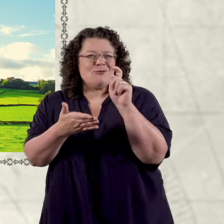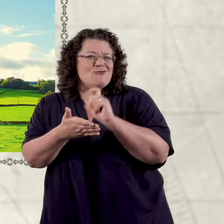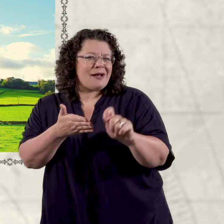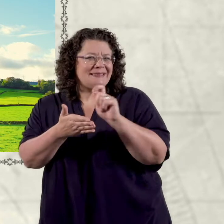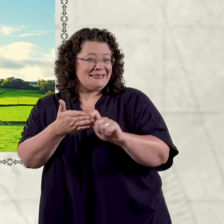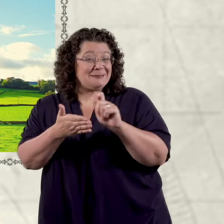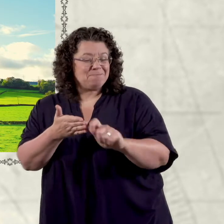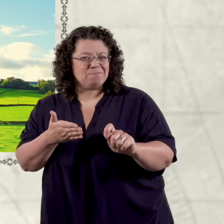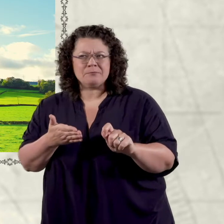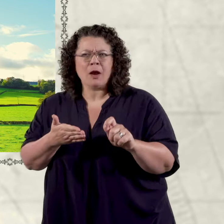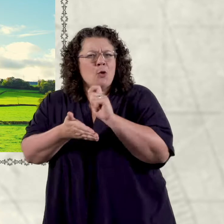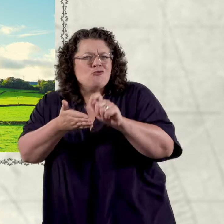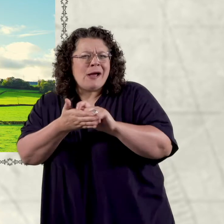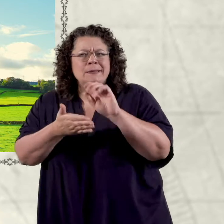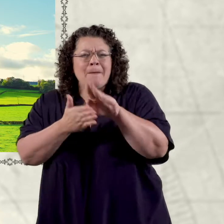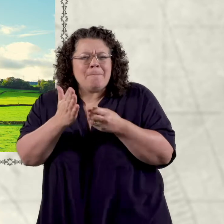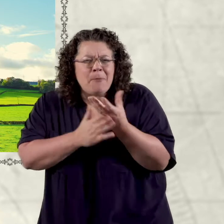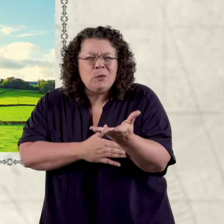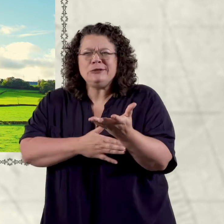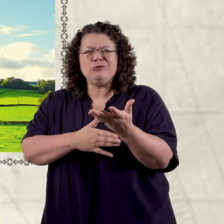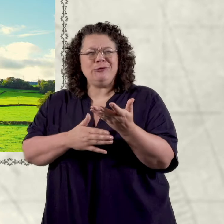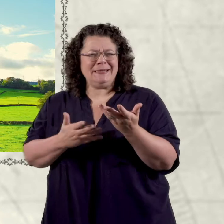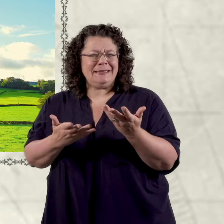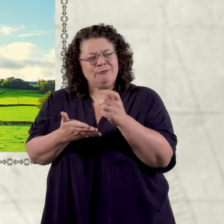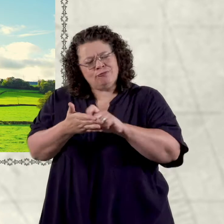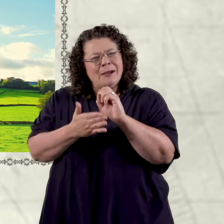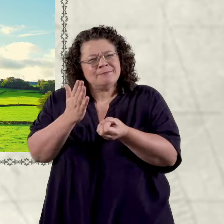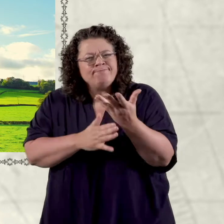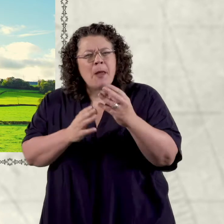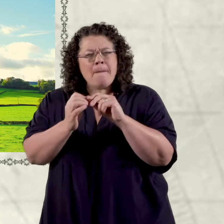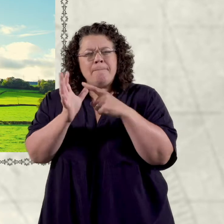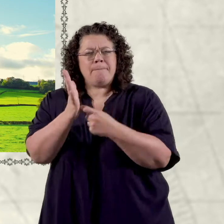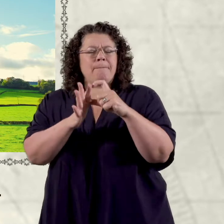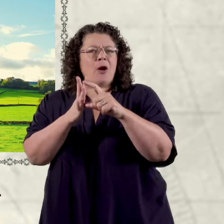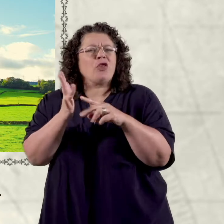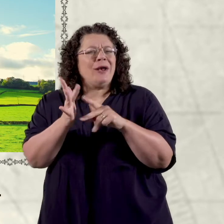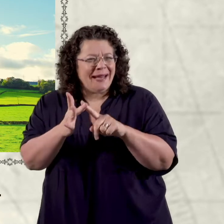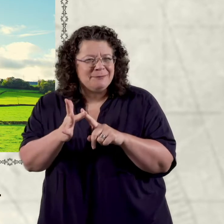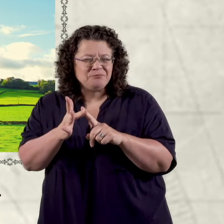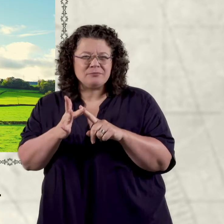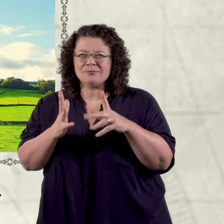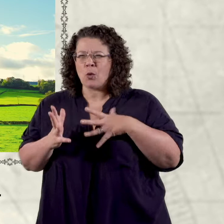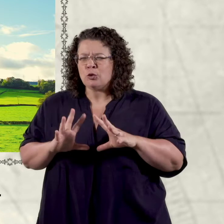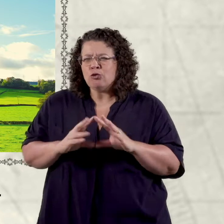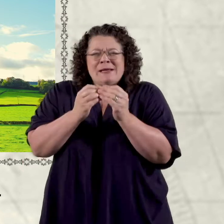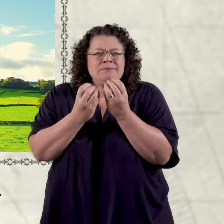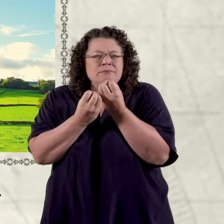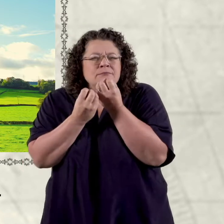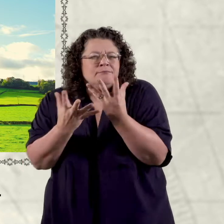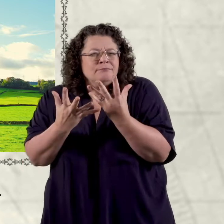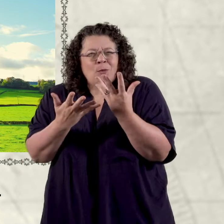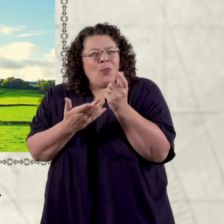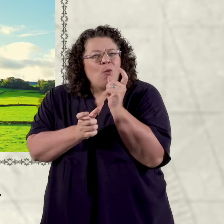oedd darllen ac ysgrifennu cerddi barddoni. Trio creu rhywbeth hardd hefo